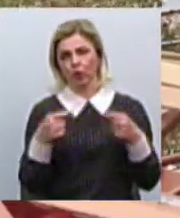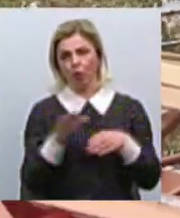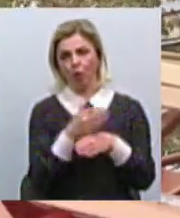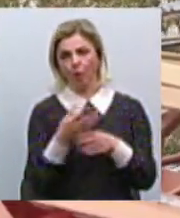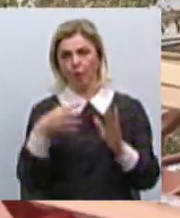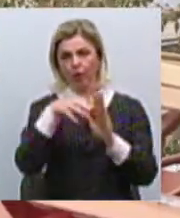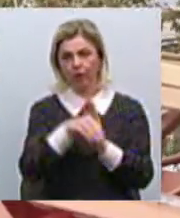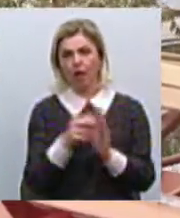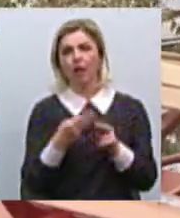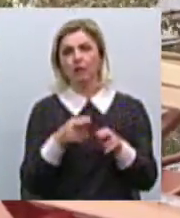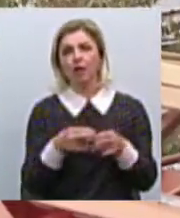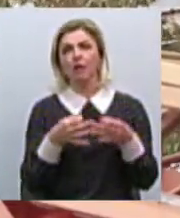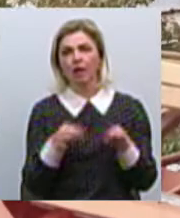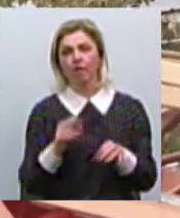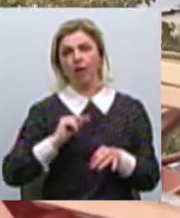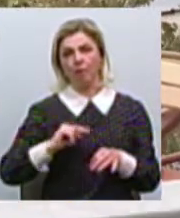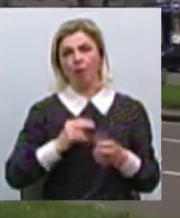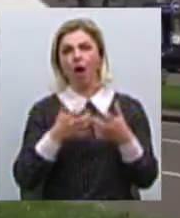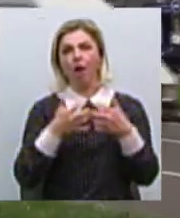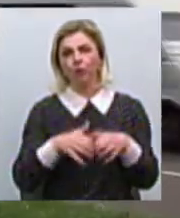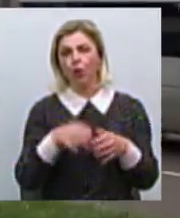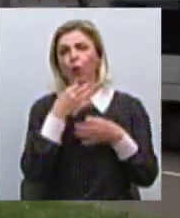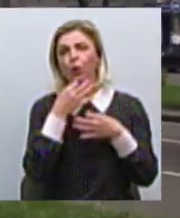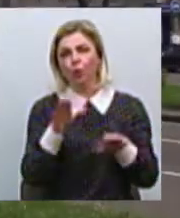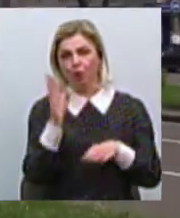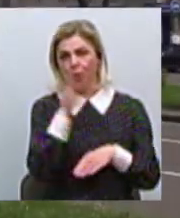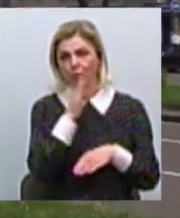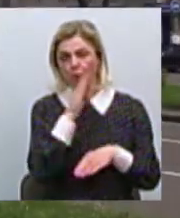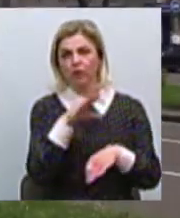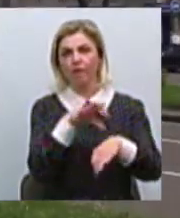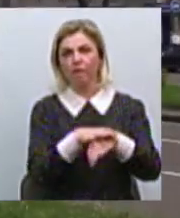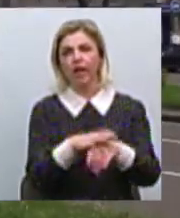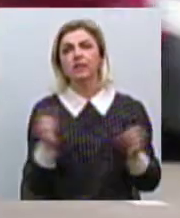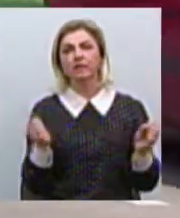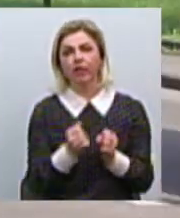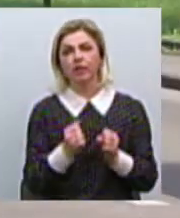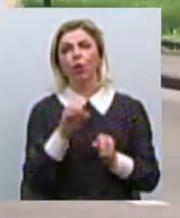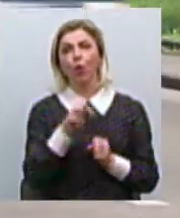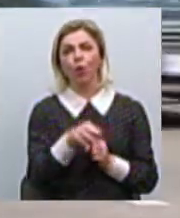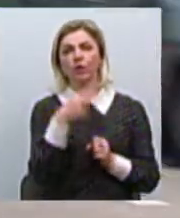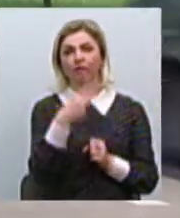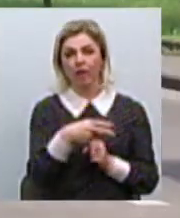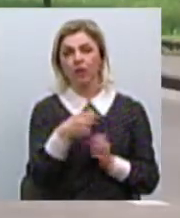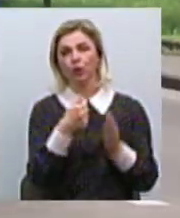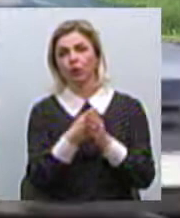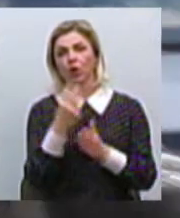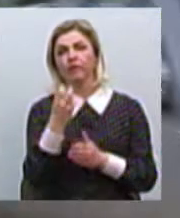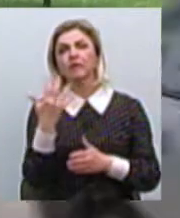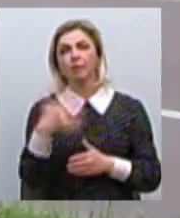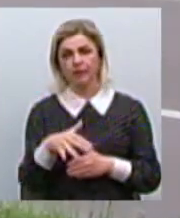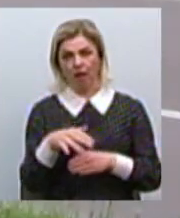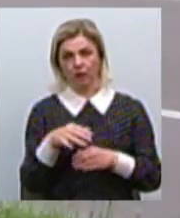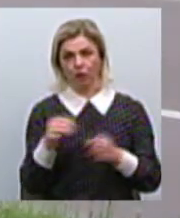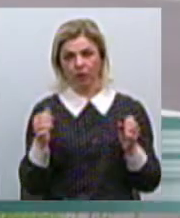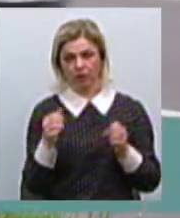системі працювати в автоматичному режимі при будь-якій погоді, фіксуючи швидкість в діапазоні від 20 до 250 км на годину.